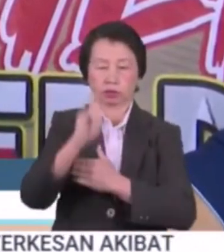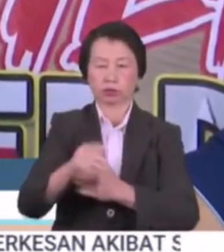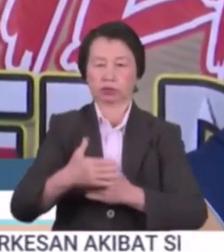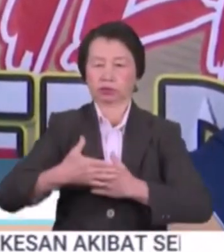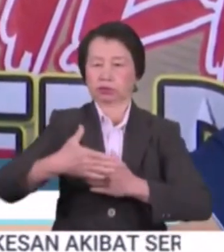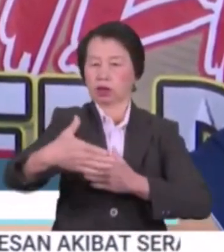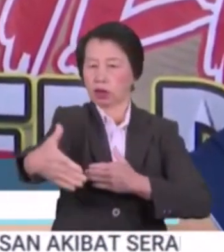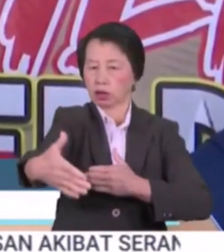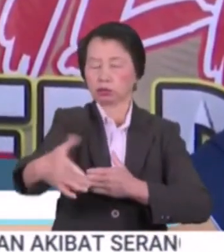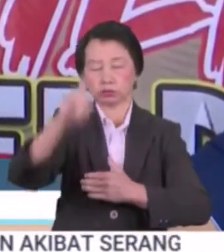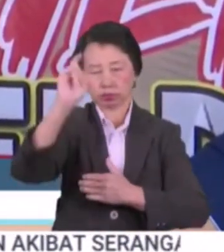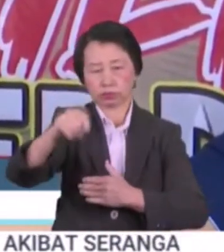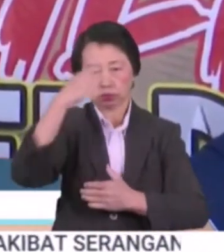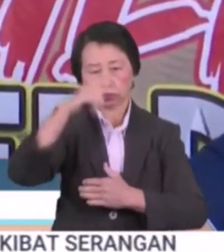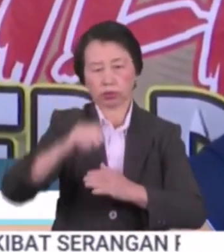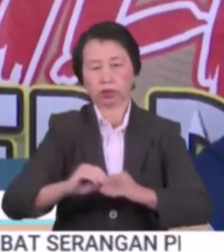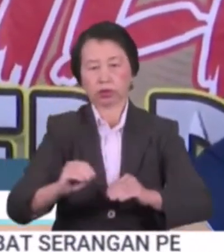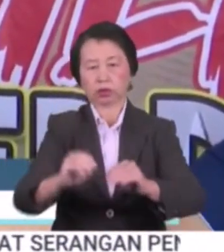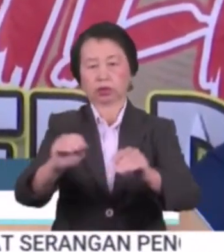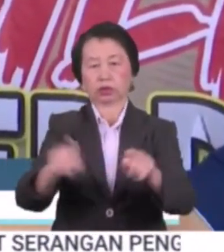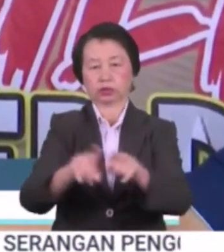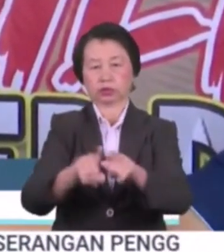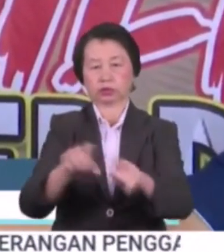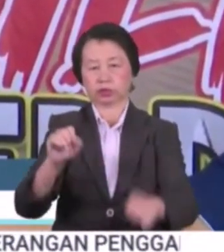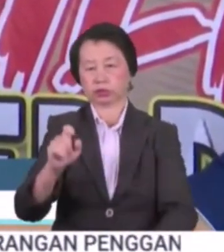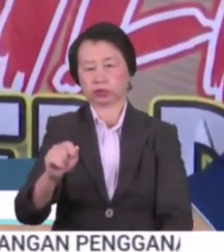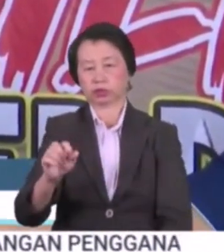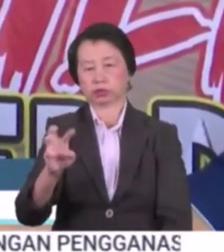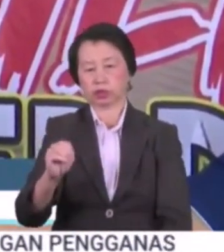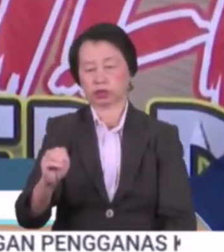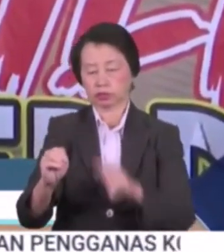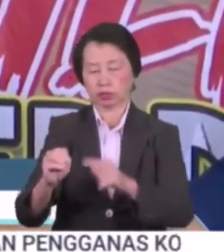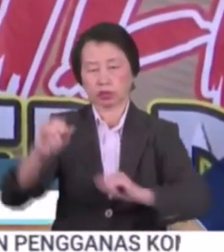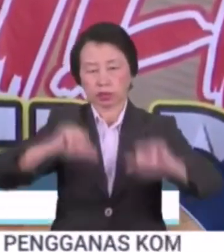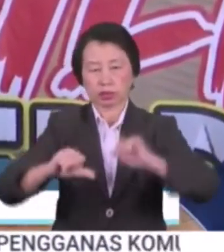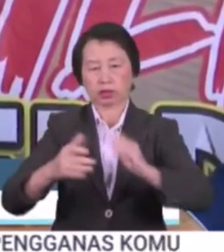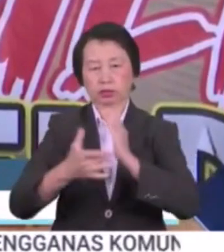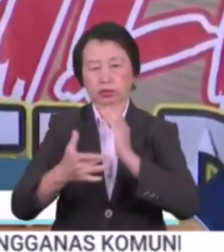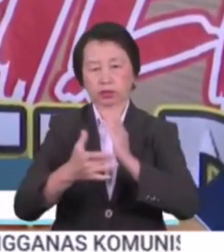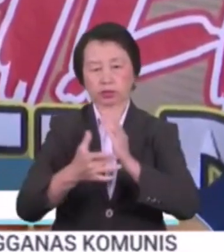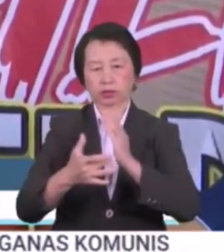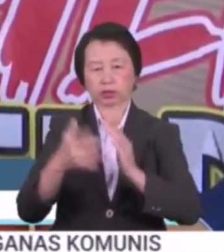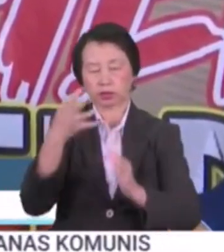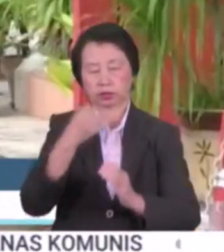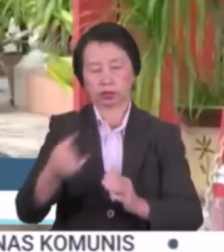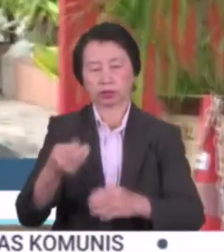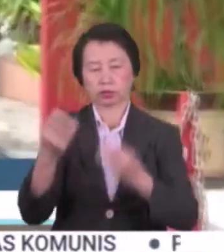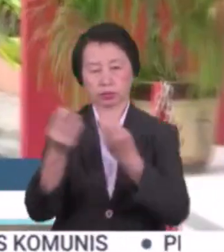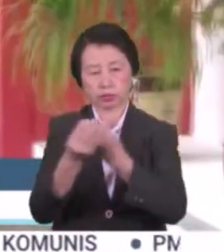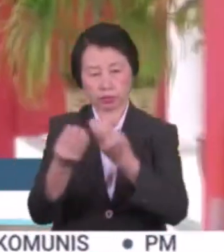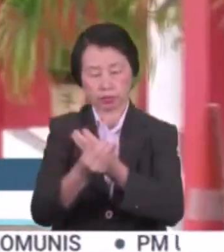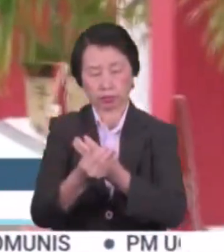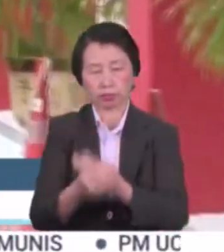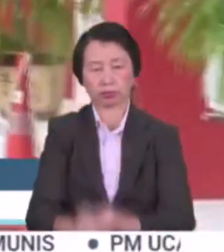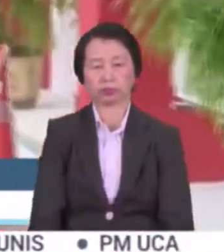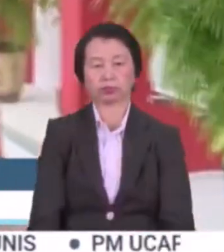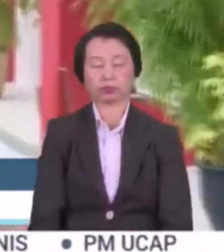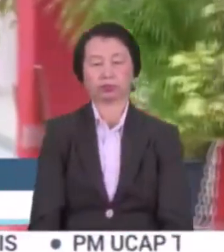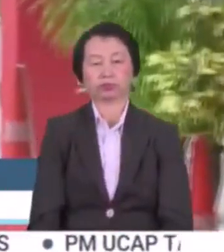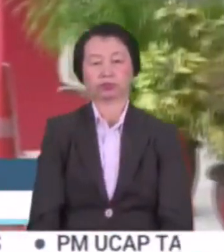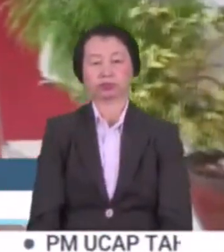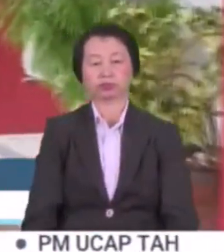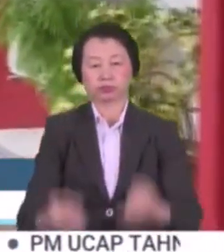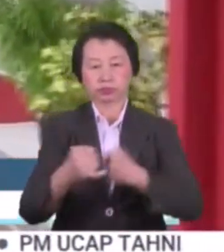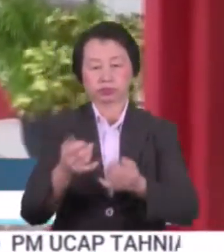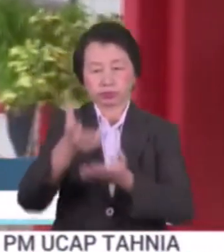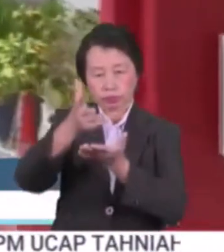ke depan untuk bergerak bersama dengan STEM. Seperti kita tahu, STEM ini Sains, Teknologi, Engineering and Mathematics. Sementara itu,